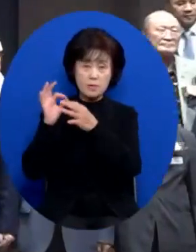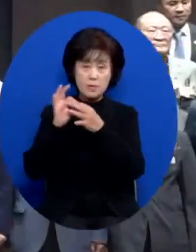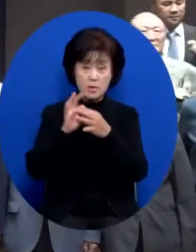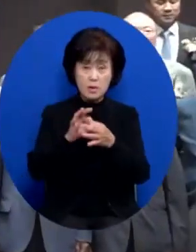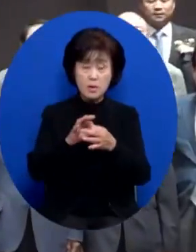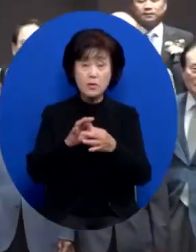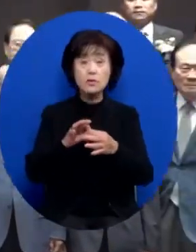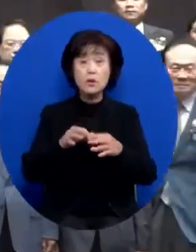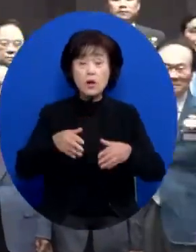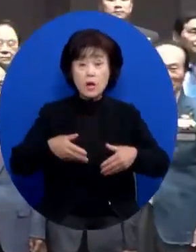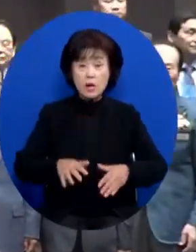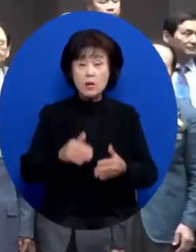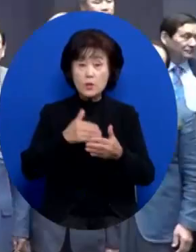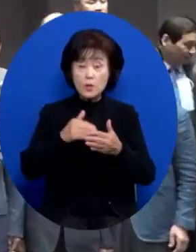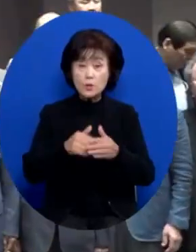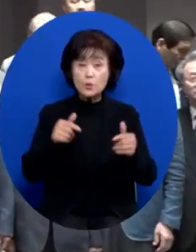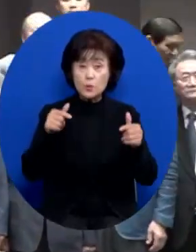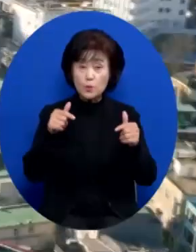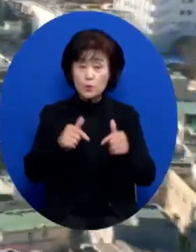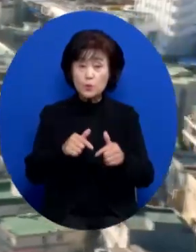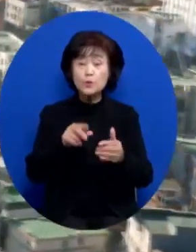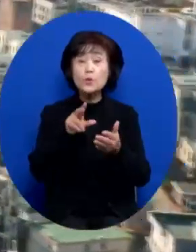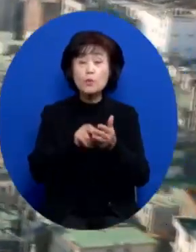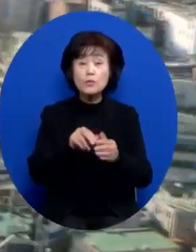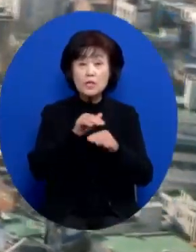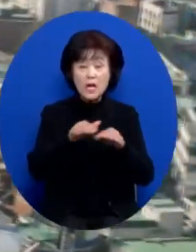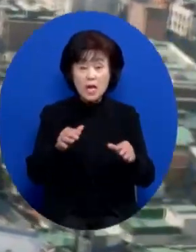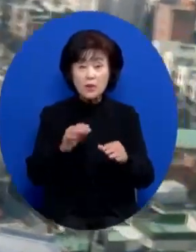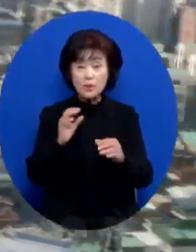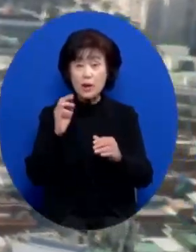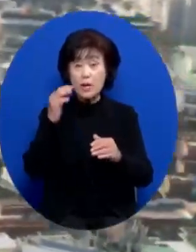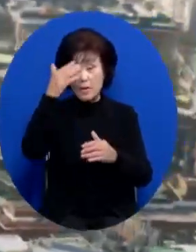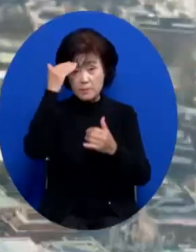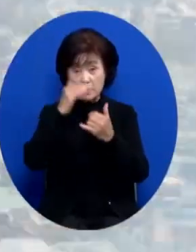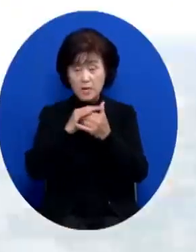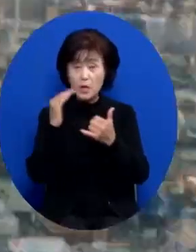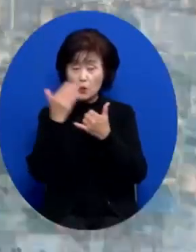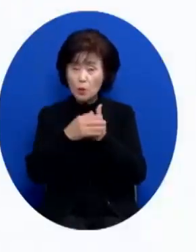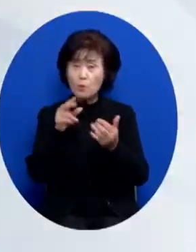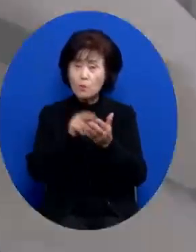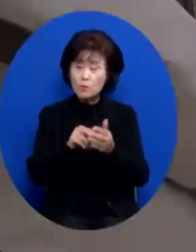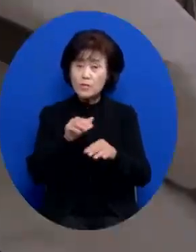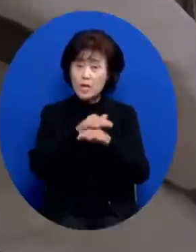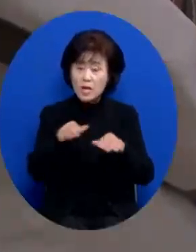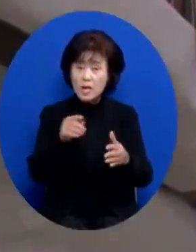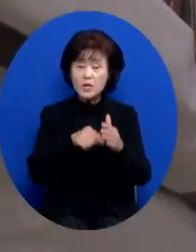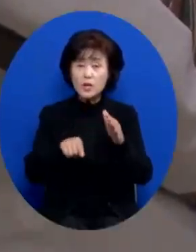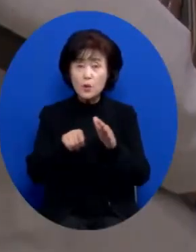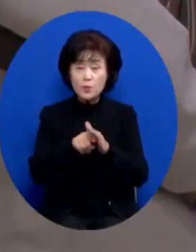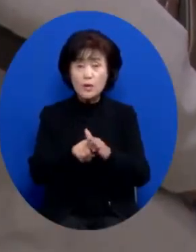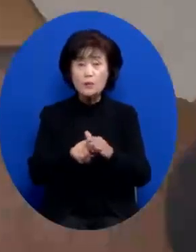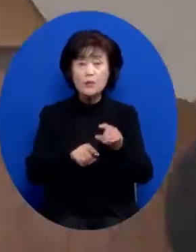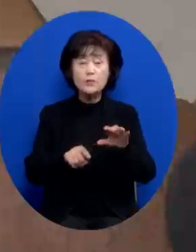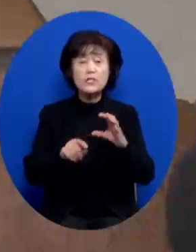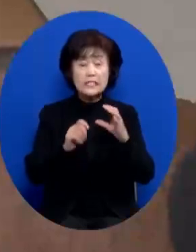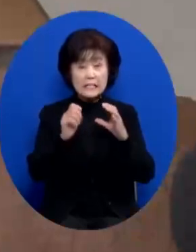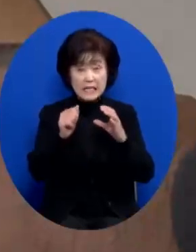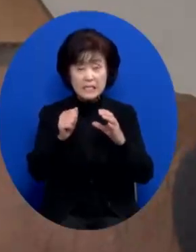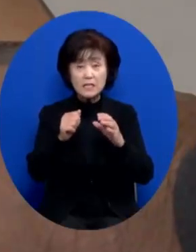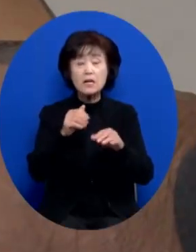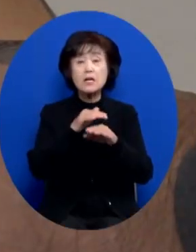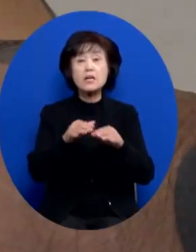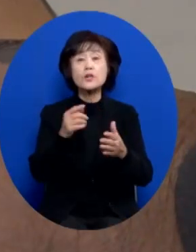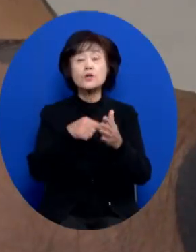꾸준히 대한민국의 저출생 문제와 다음 세대 돌봄 문제 해결에 앞장서온 CTS가 이 위기를 극복하고자